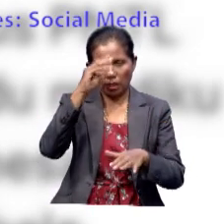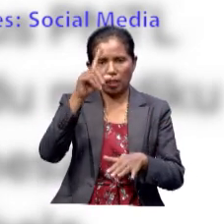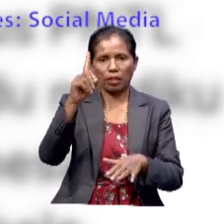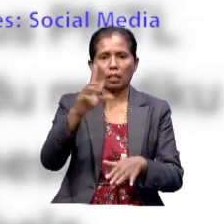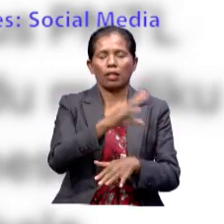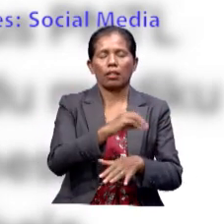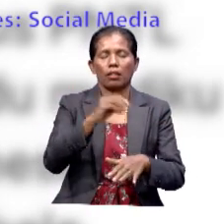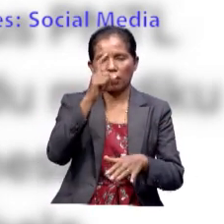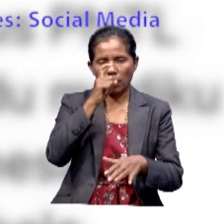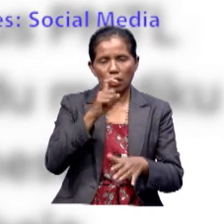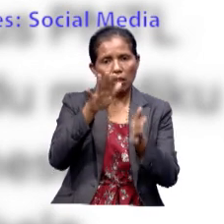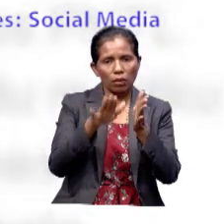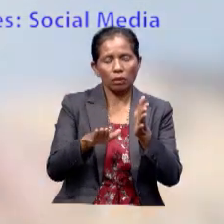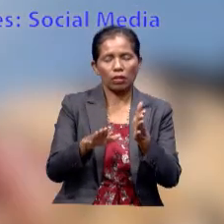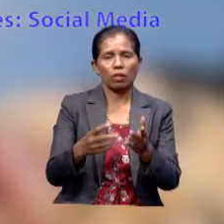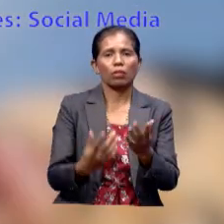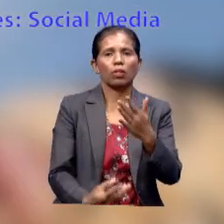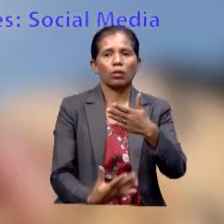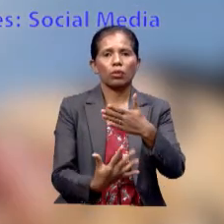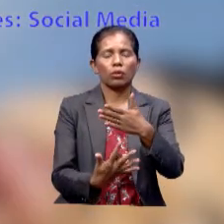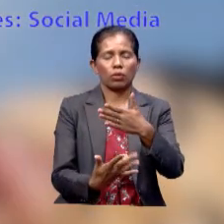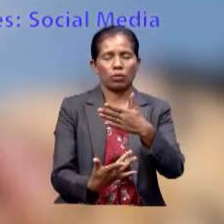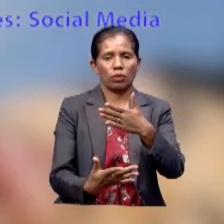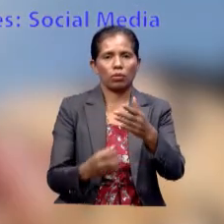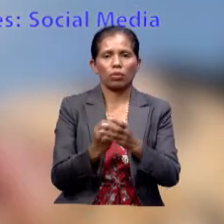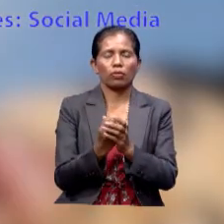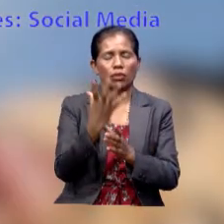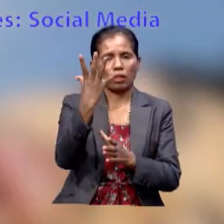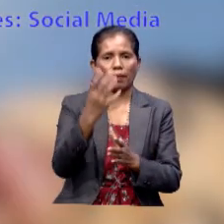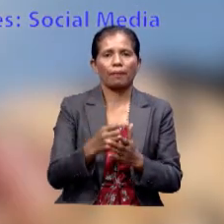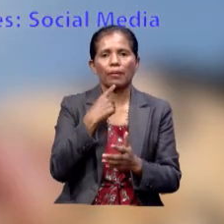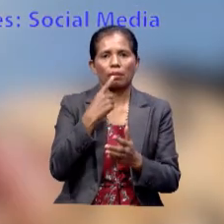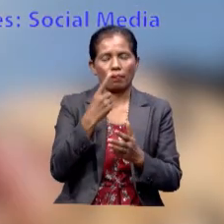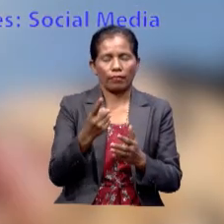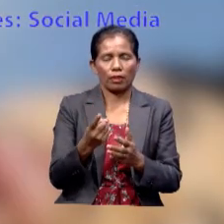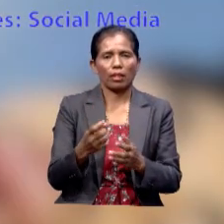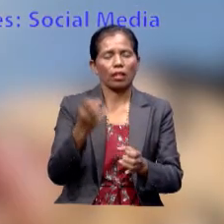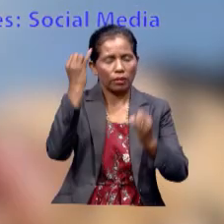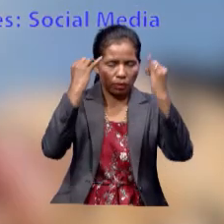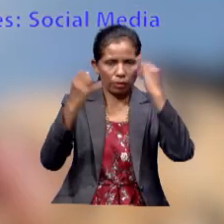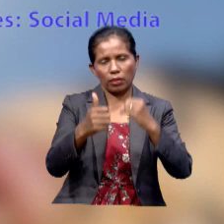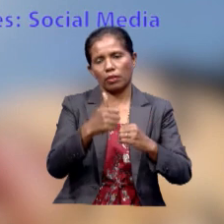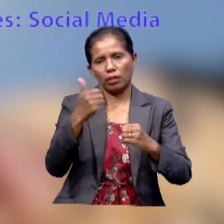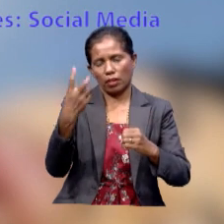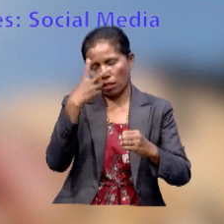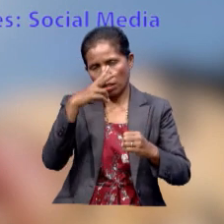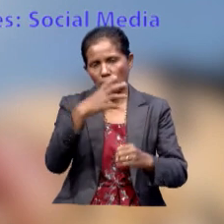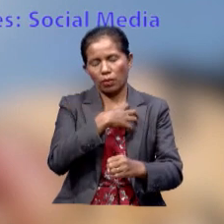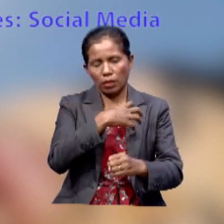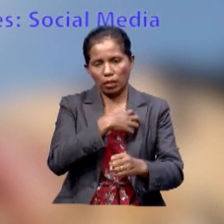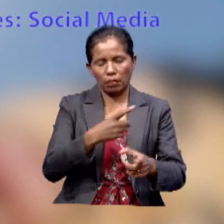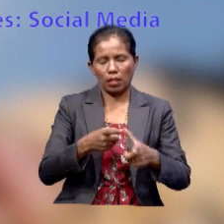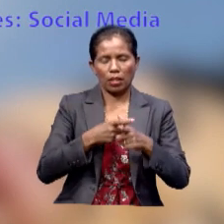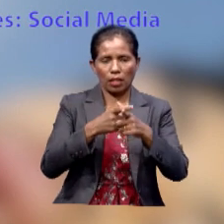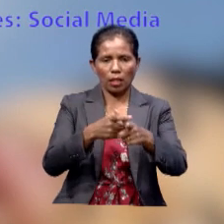minoria nebe maka sun fugetis ia se informasi selup dan kata alin mana nene hare polisi mani halai ibut